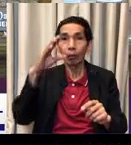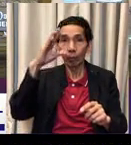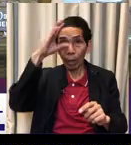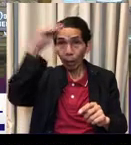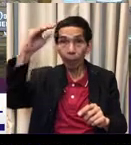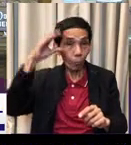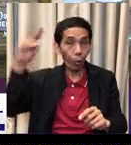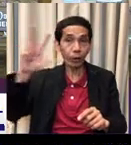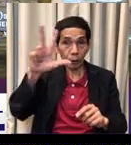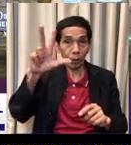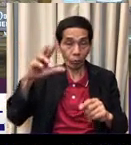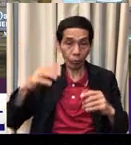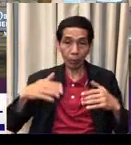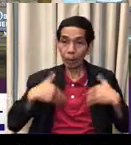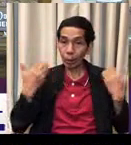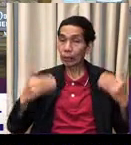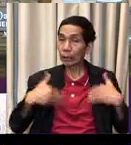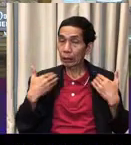edad.